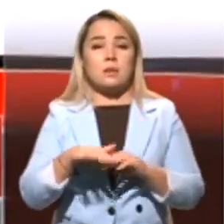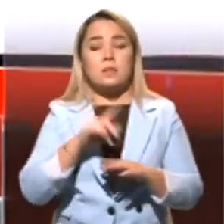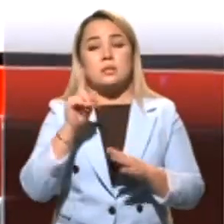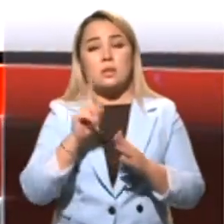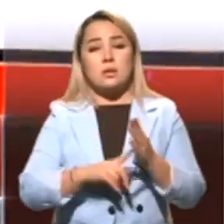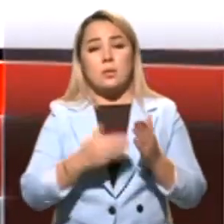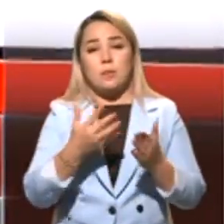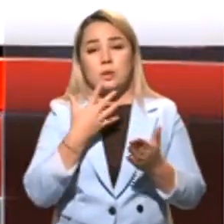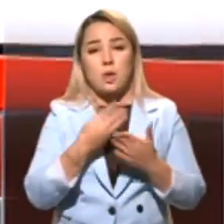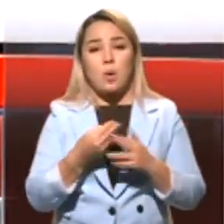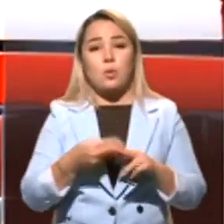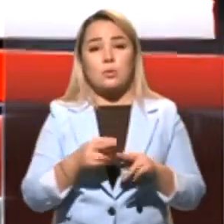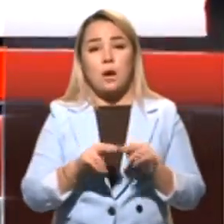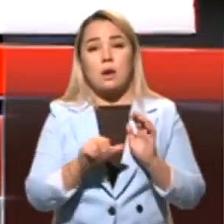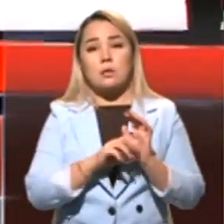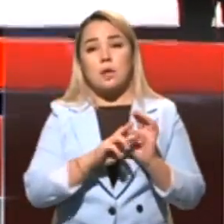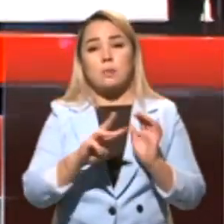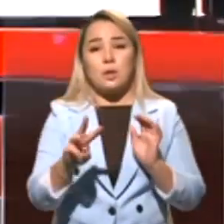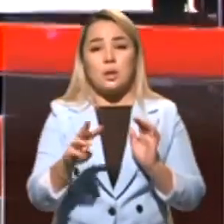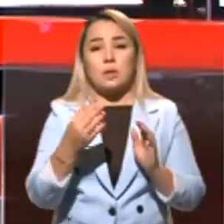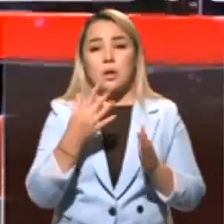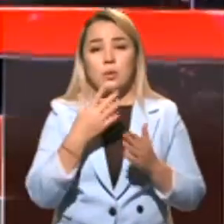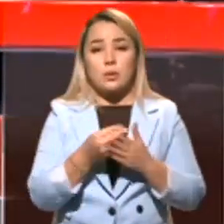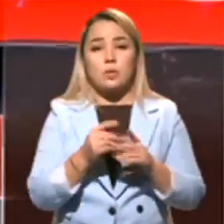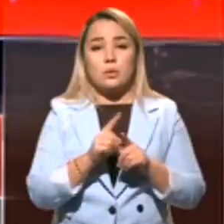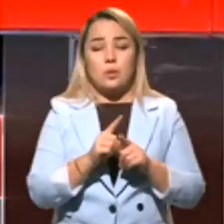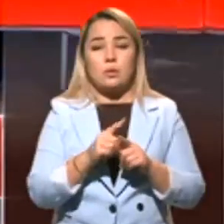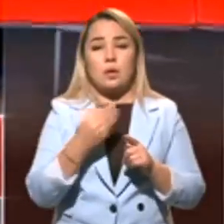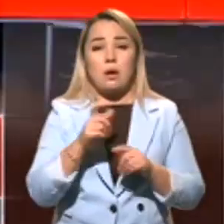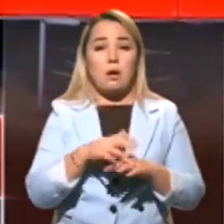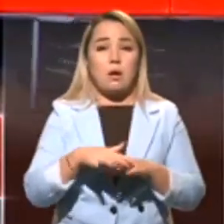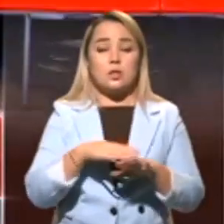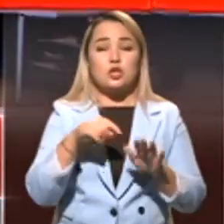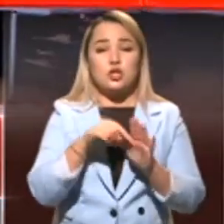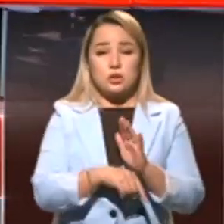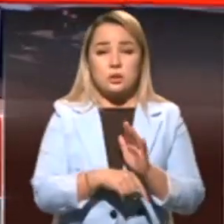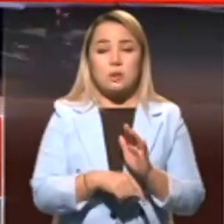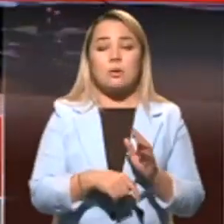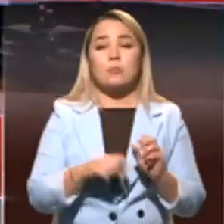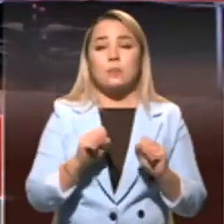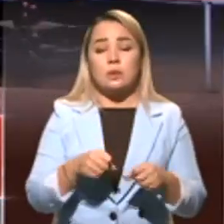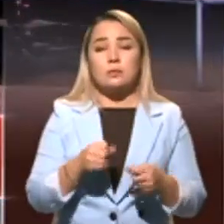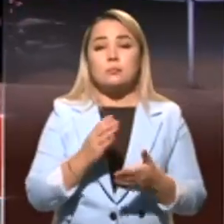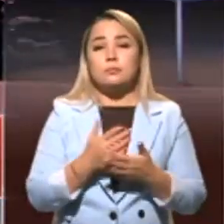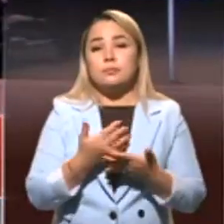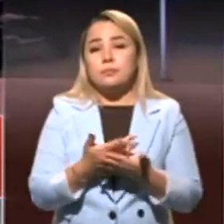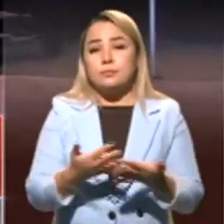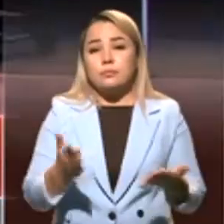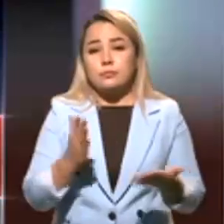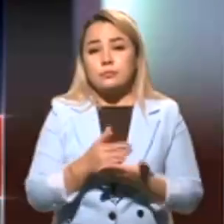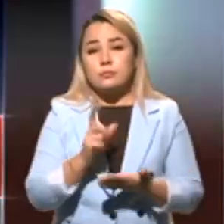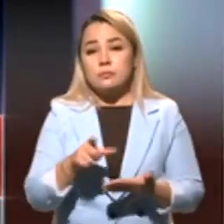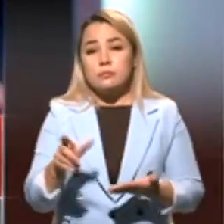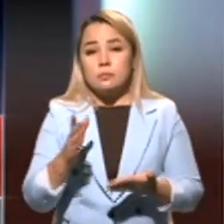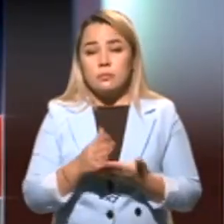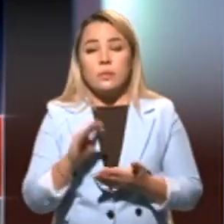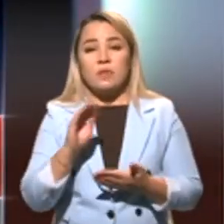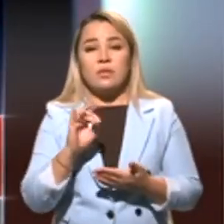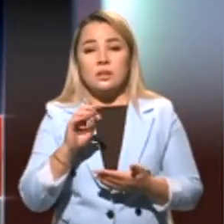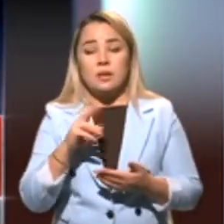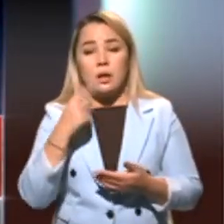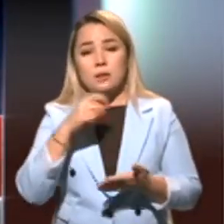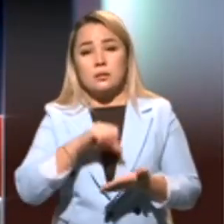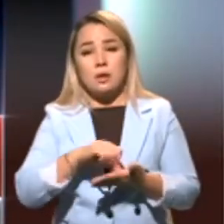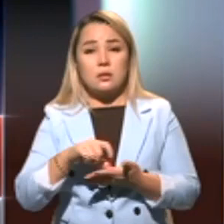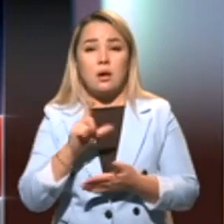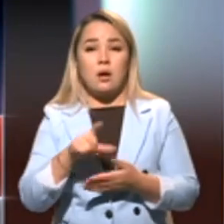екен, сол 6,8 миллиард халықтың ішінде жаңағы аласы да бар, құласы да бар. Енді ол физикалық тұрғыда